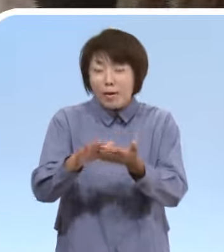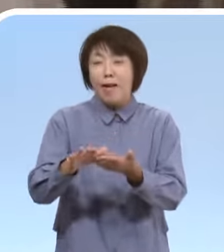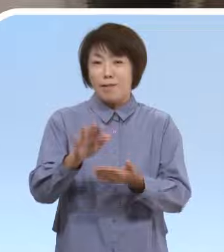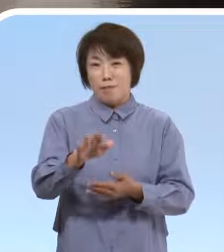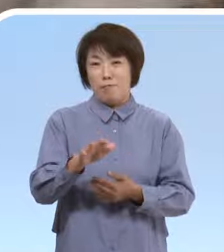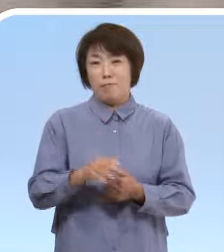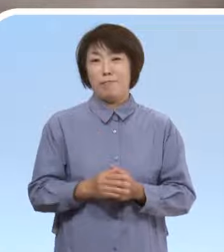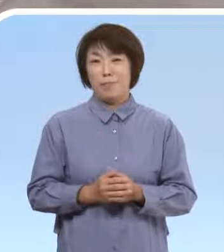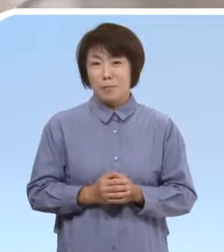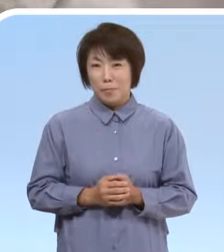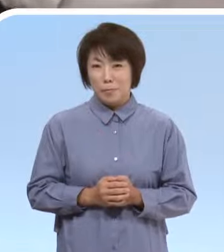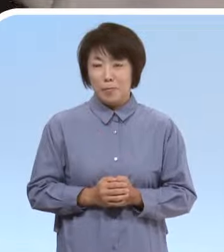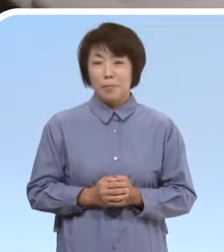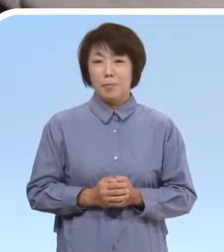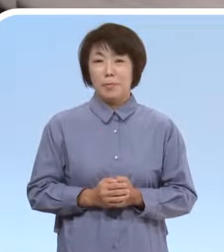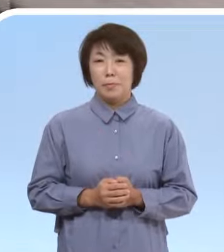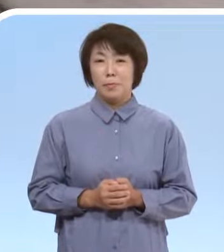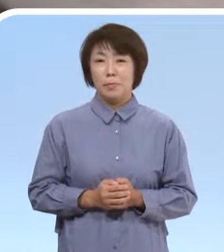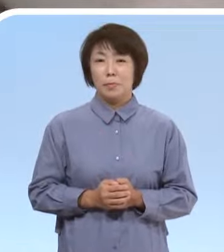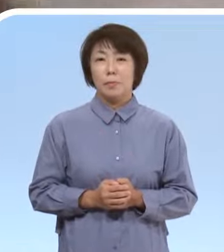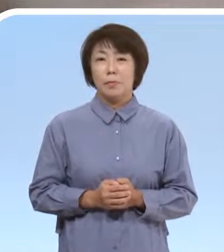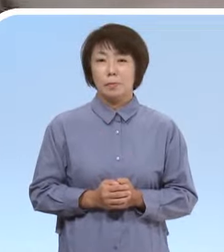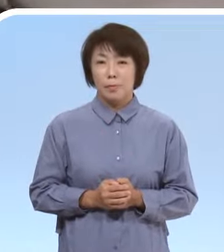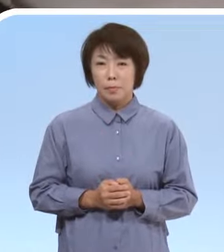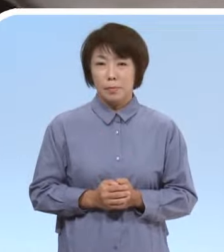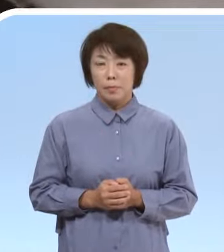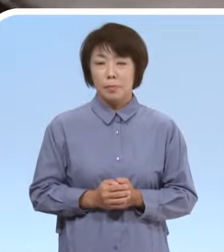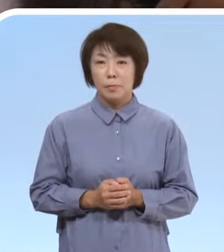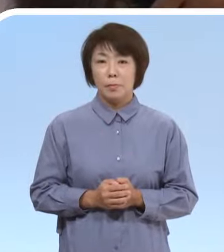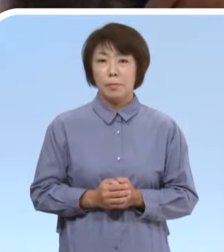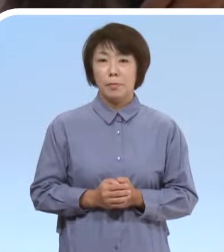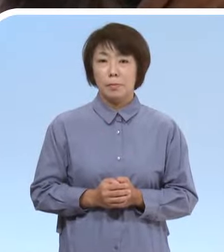綺麗についてます。 あ、綺麗、はい、できてる。 はい、